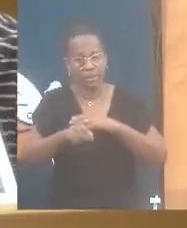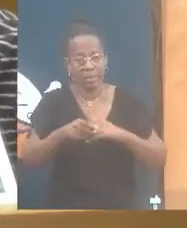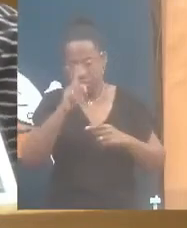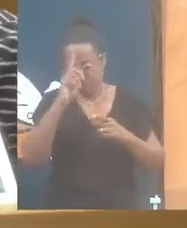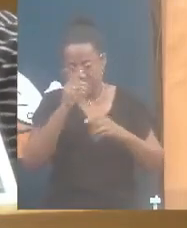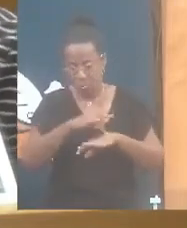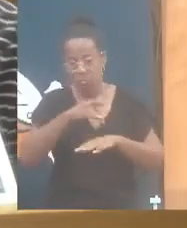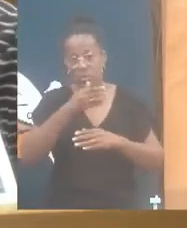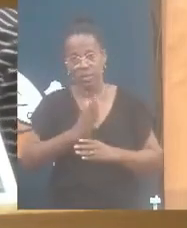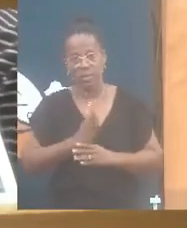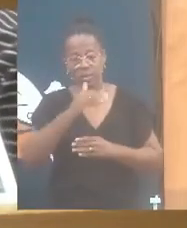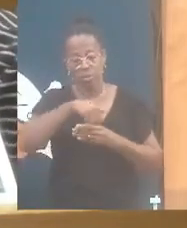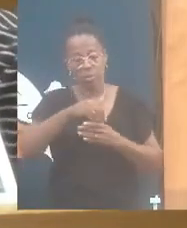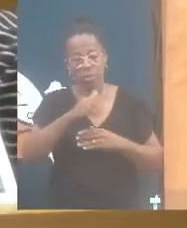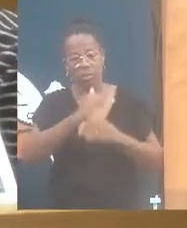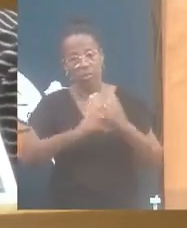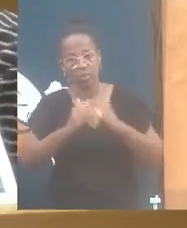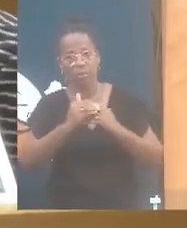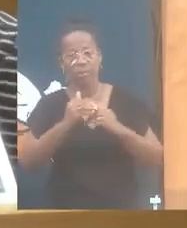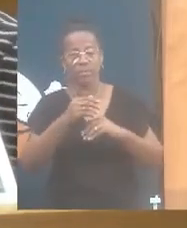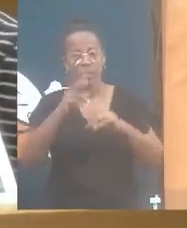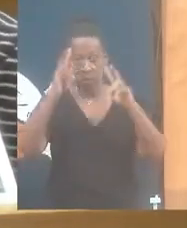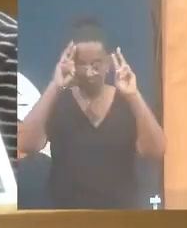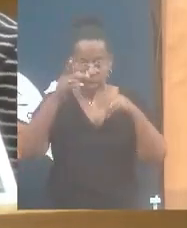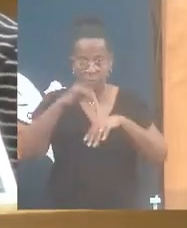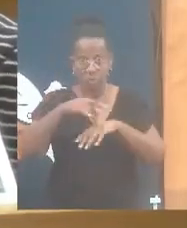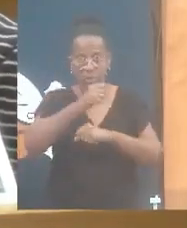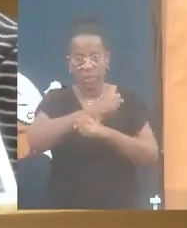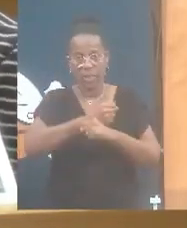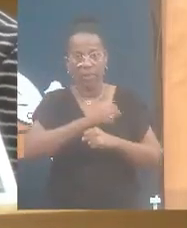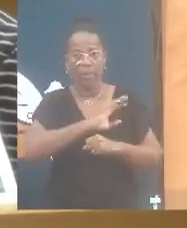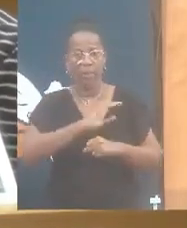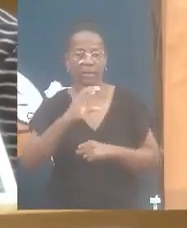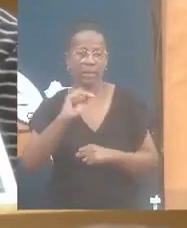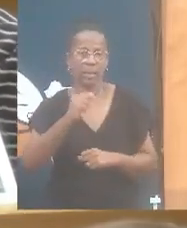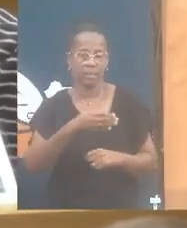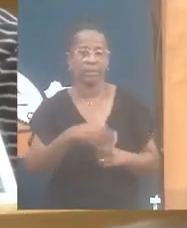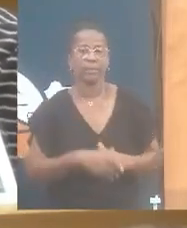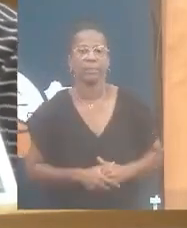schéma général qui avait été élaboré par la CTM.